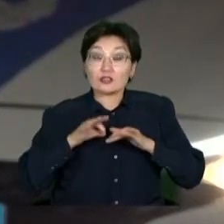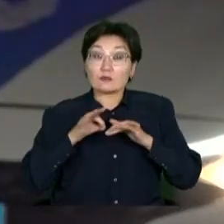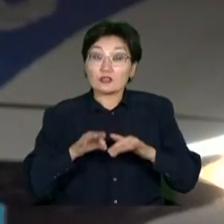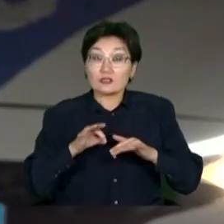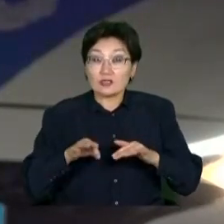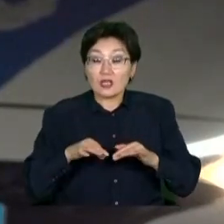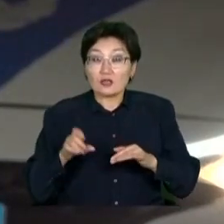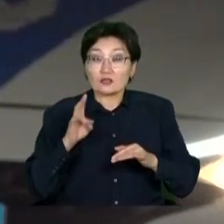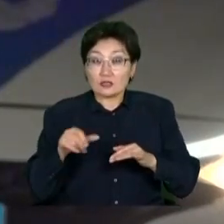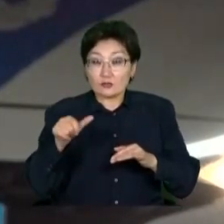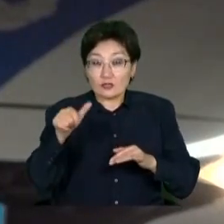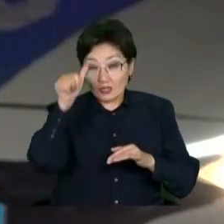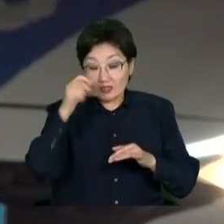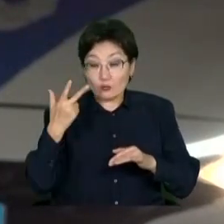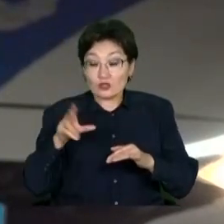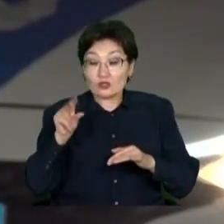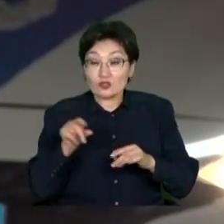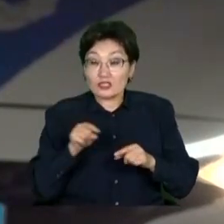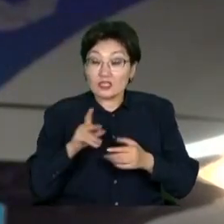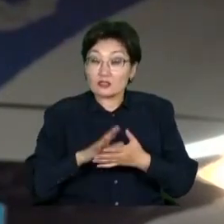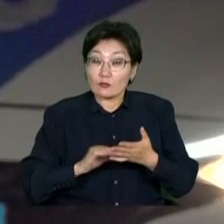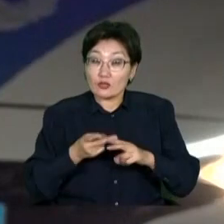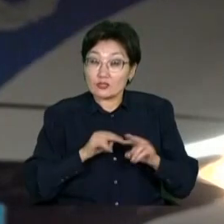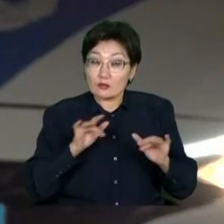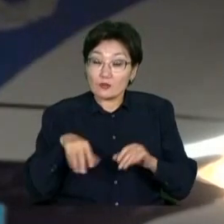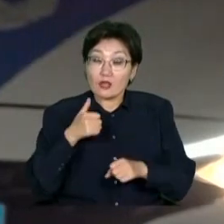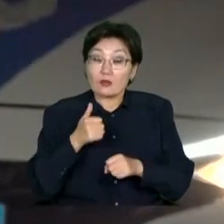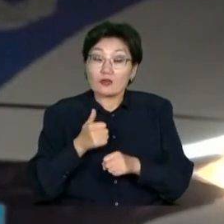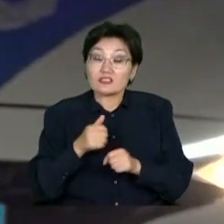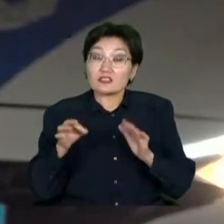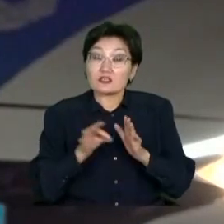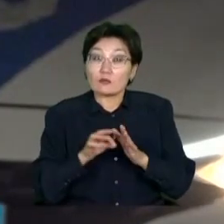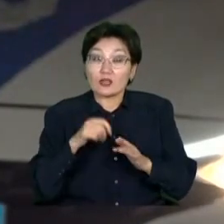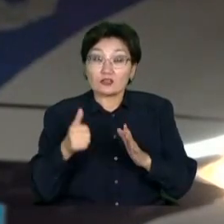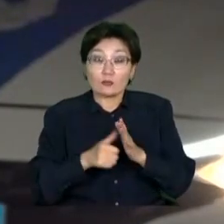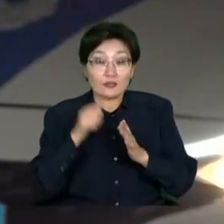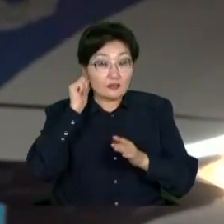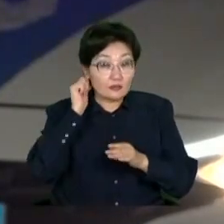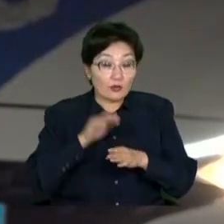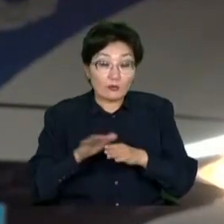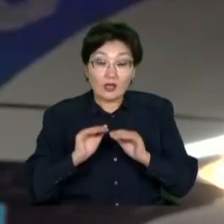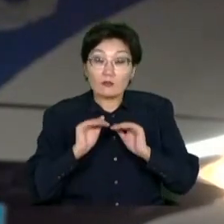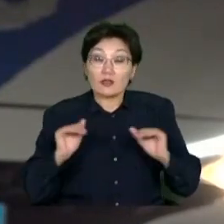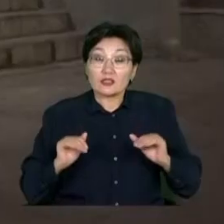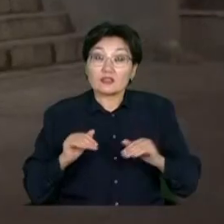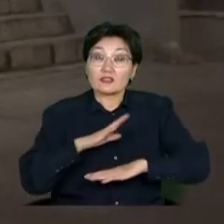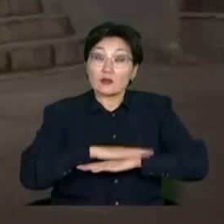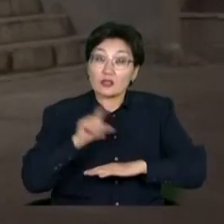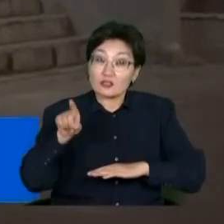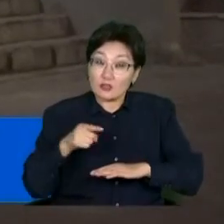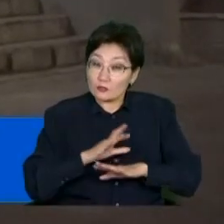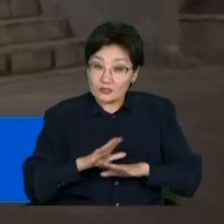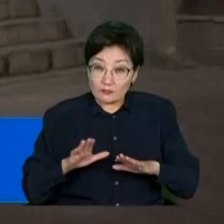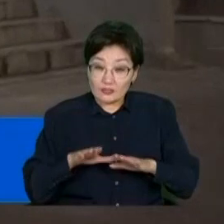және қарашаның 30-ына дейін жалғасады. Енді бұл іс-шараның бар мақсаты кәмелетке толмаған балаларды тәртіпке шақыру ғана емес. Бұл